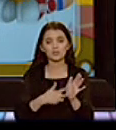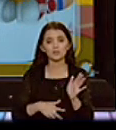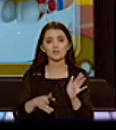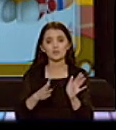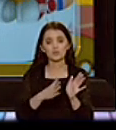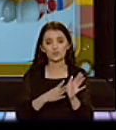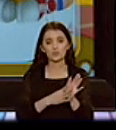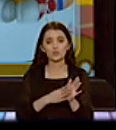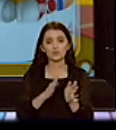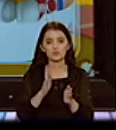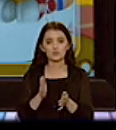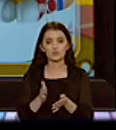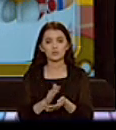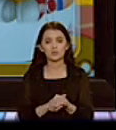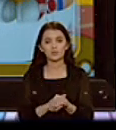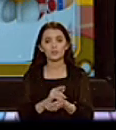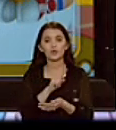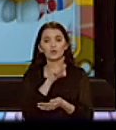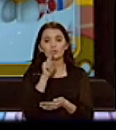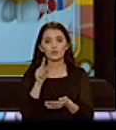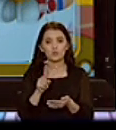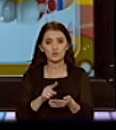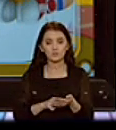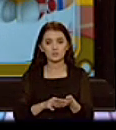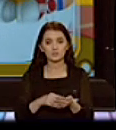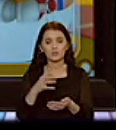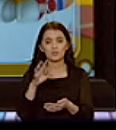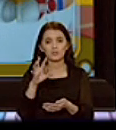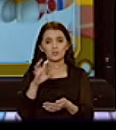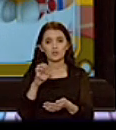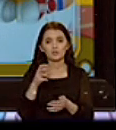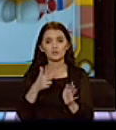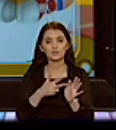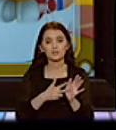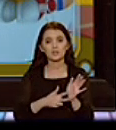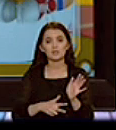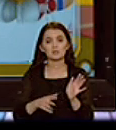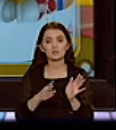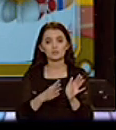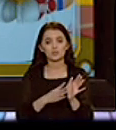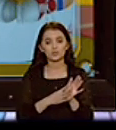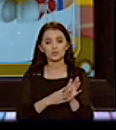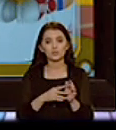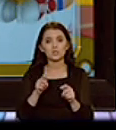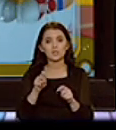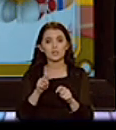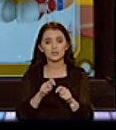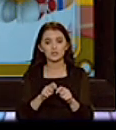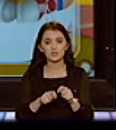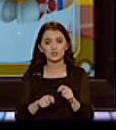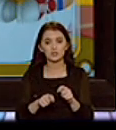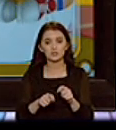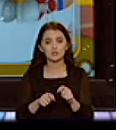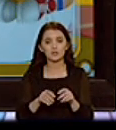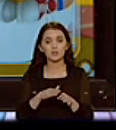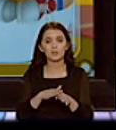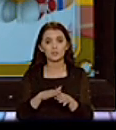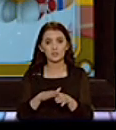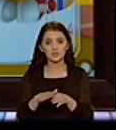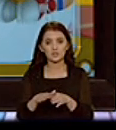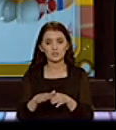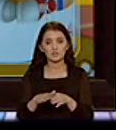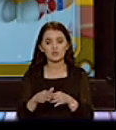589 ga teng. Noma'lum sonimiz 589. Tekshirishni amalga